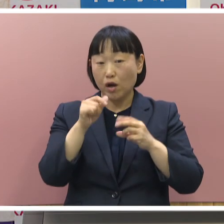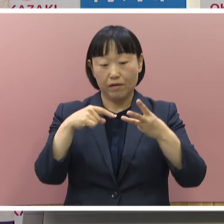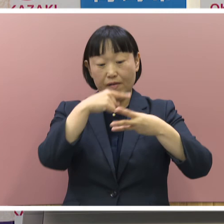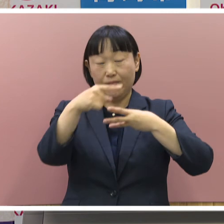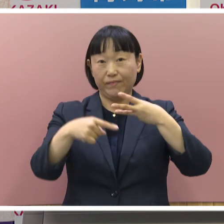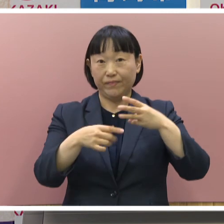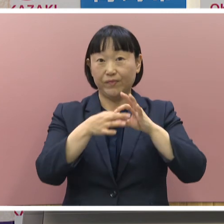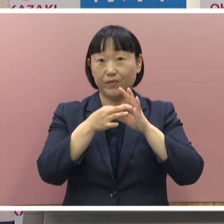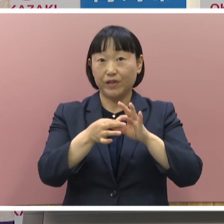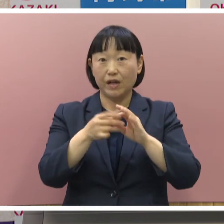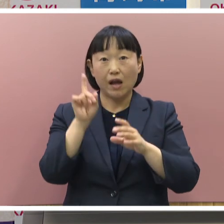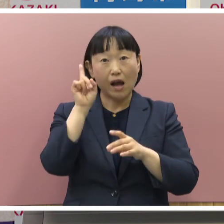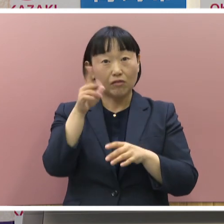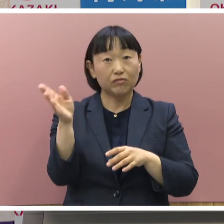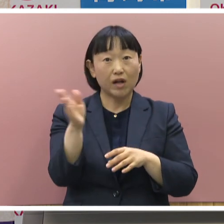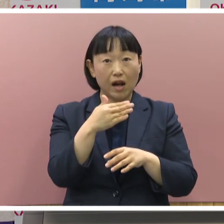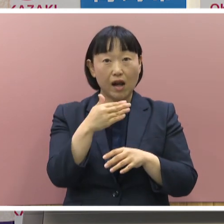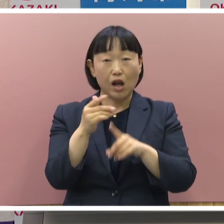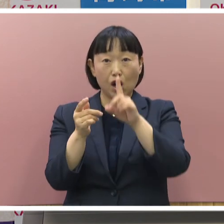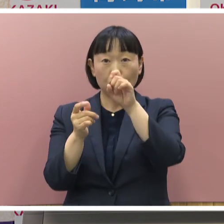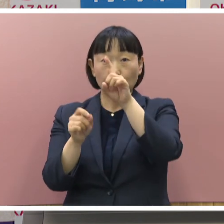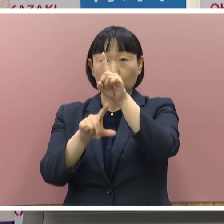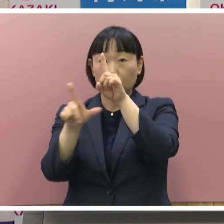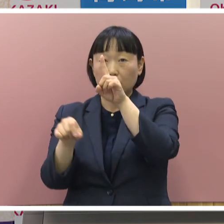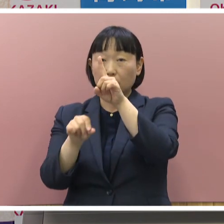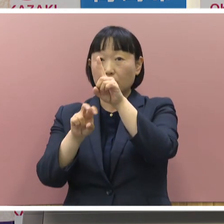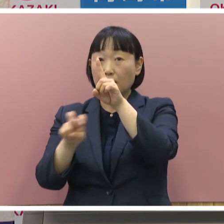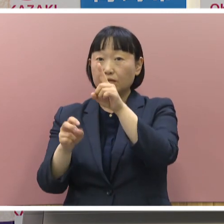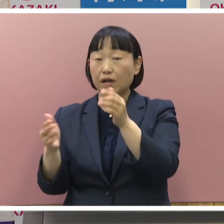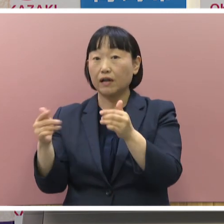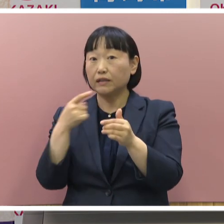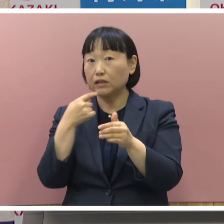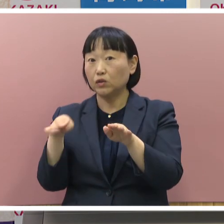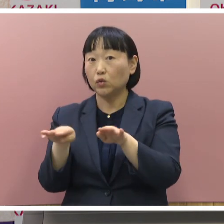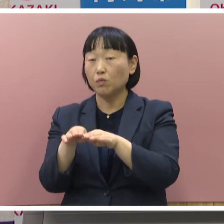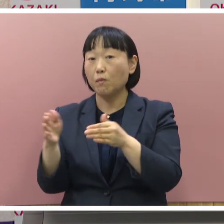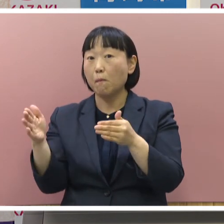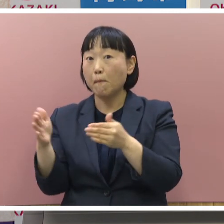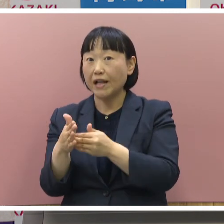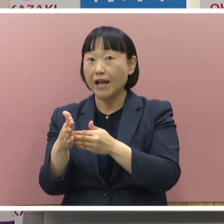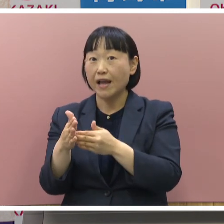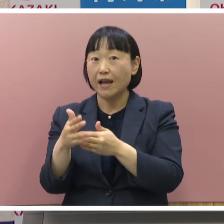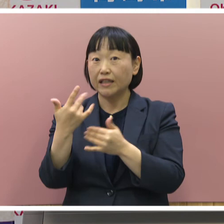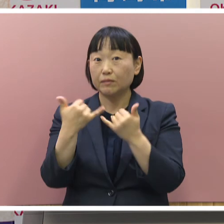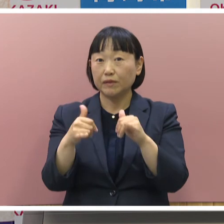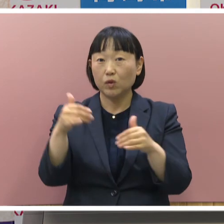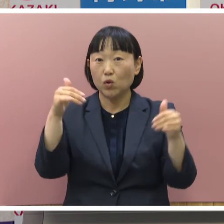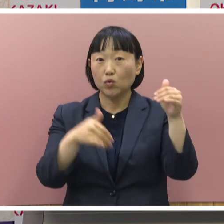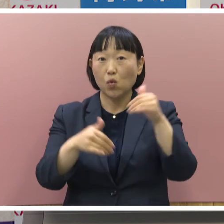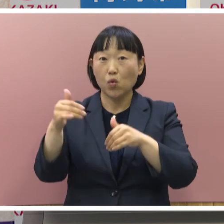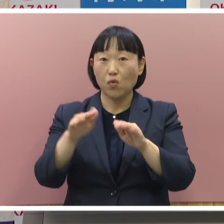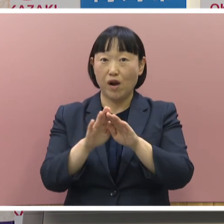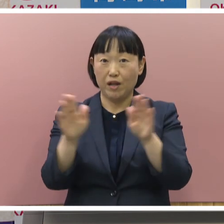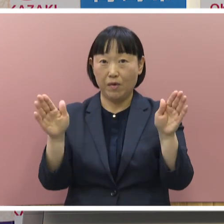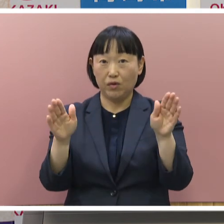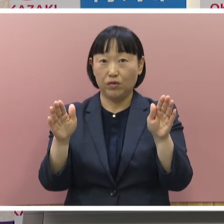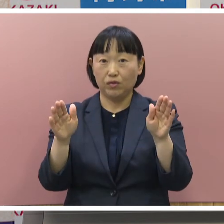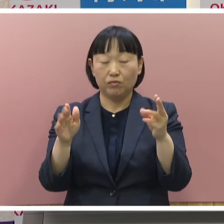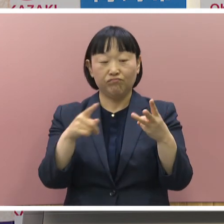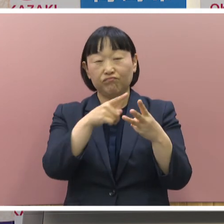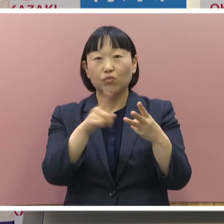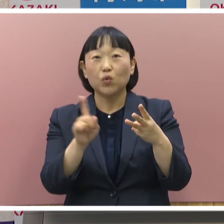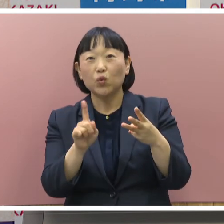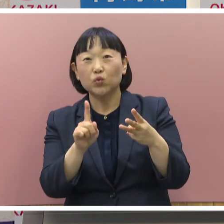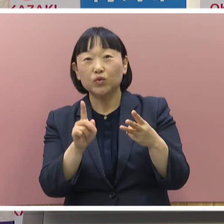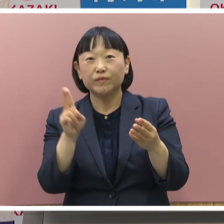3案について、明日から11月20日の日曜日まで市民の皆様からの投票を受け付け、採用する